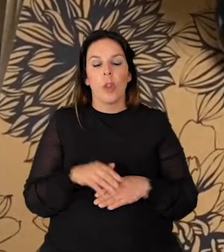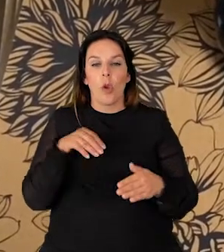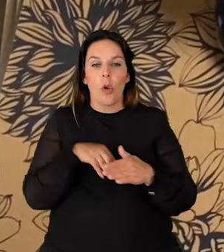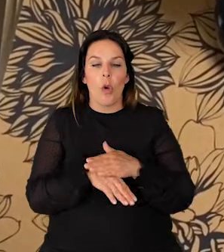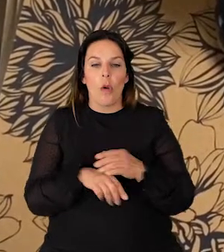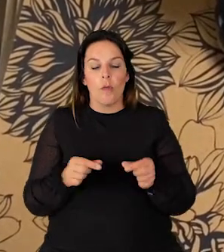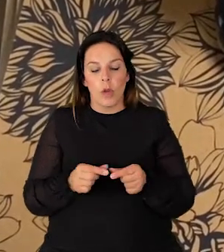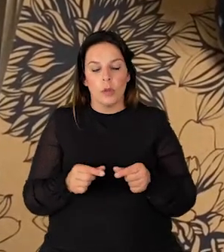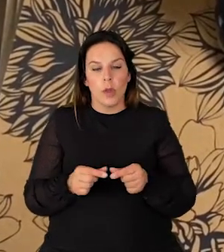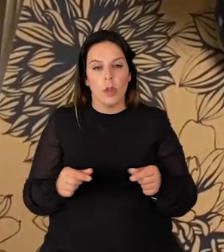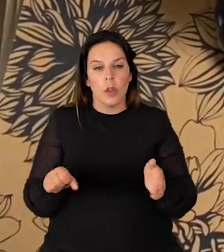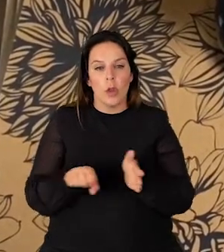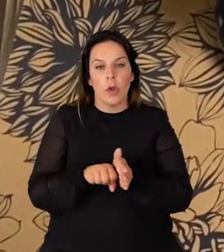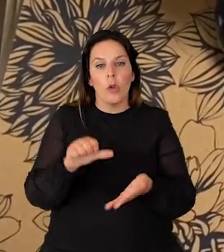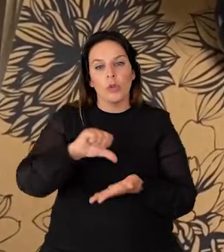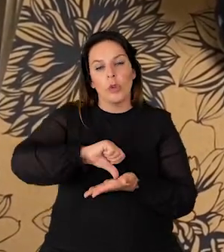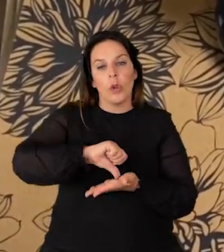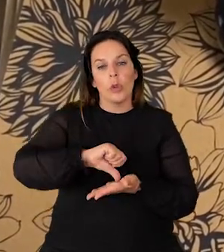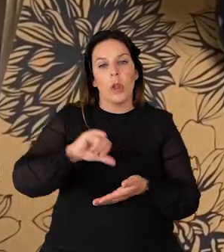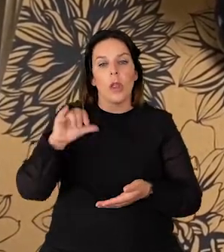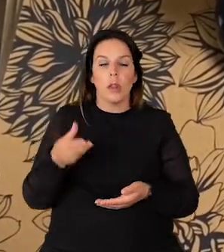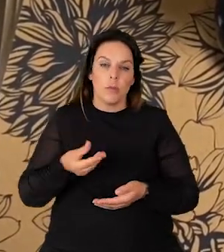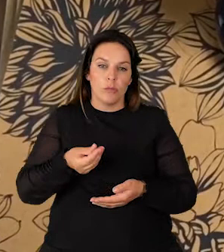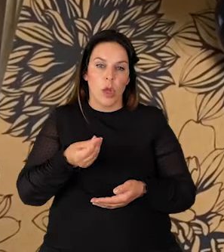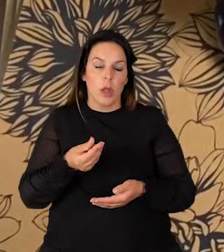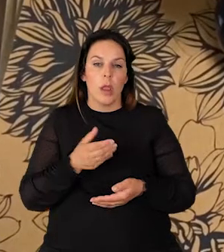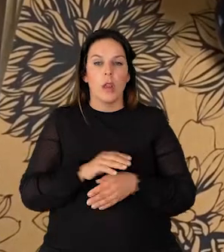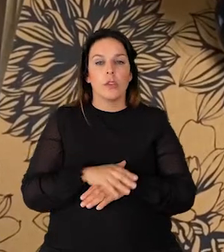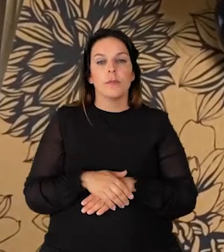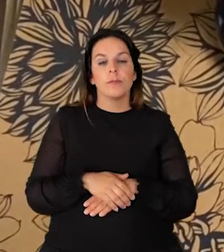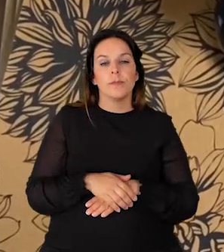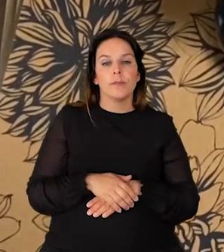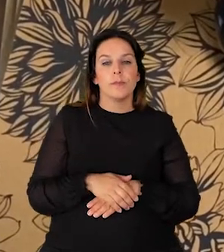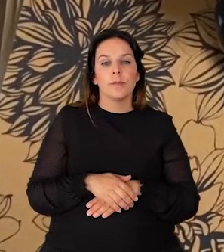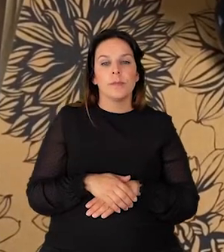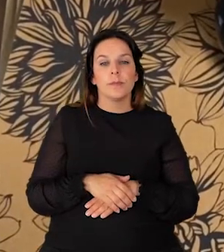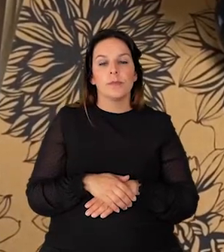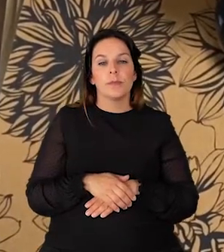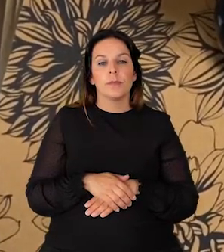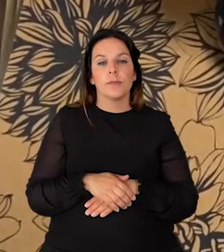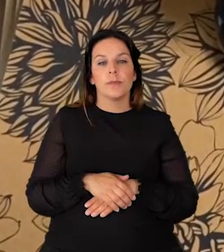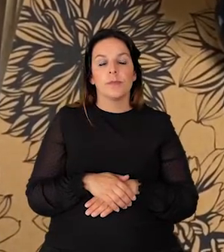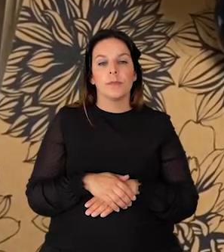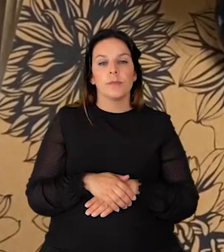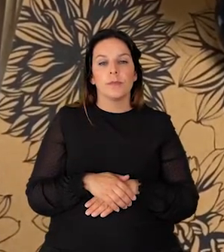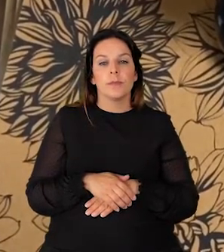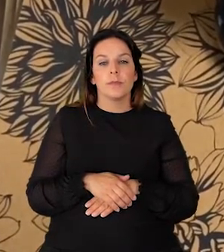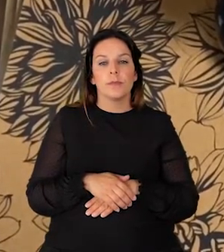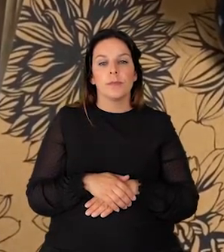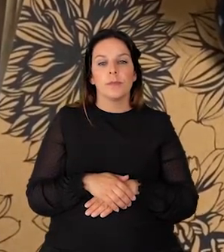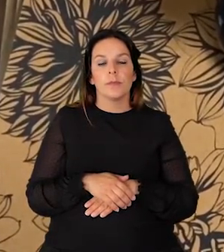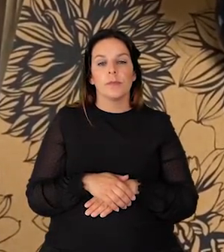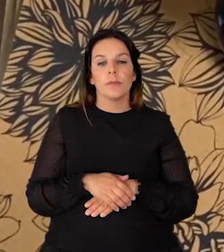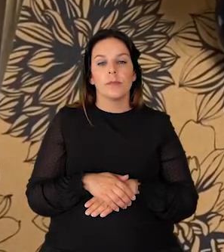Chowasz frędzle do środka i później przyklejasz je do ścianek